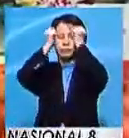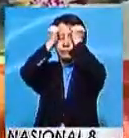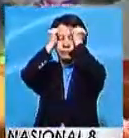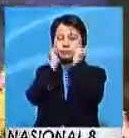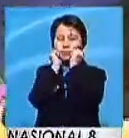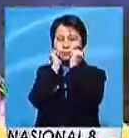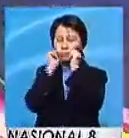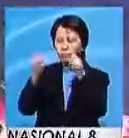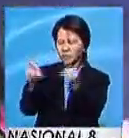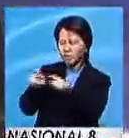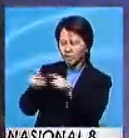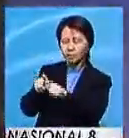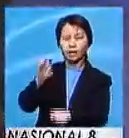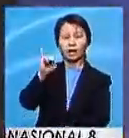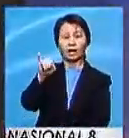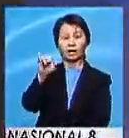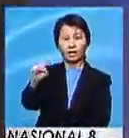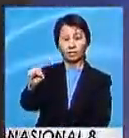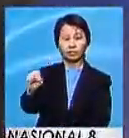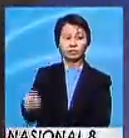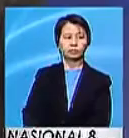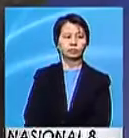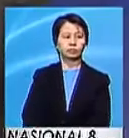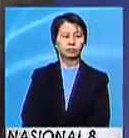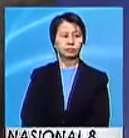kumpulan militan IS.